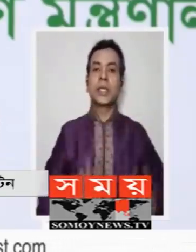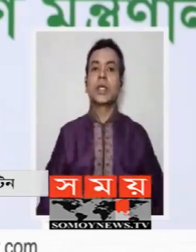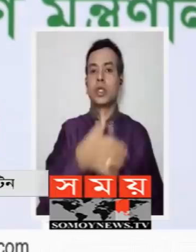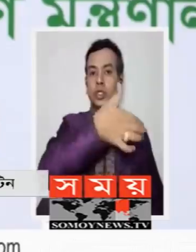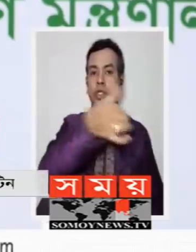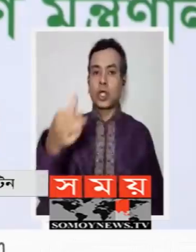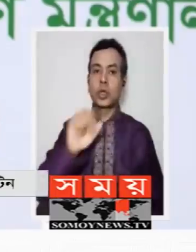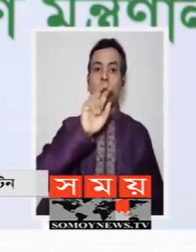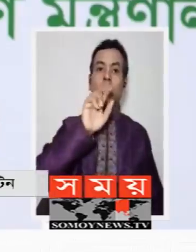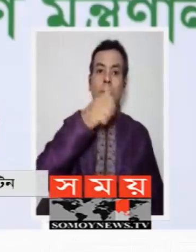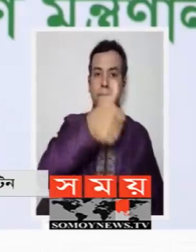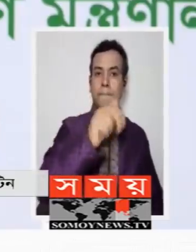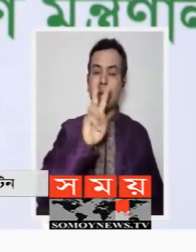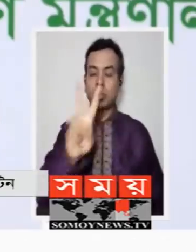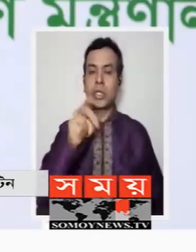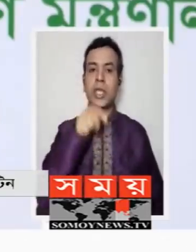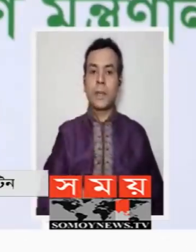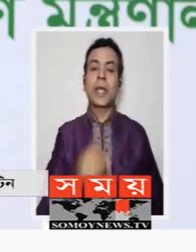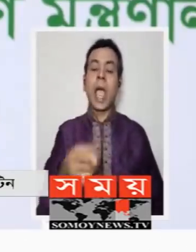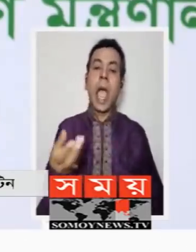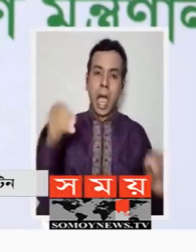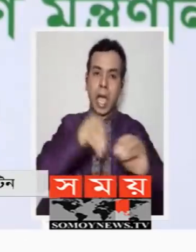24,54,737টি এবং বিতরণ হয়েছে এ পর্যন্ত